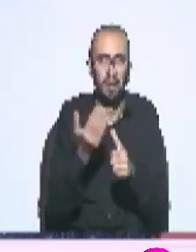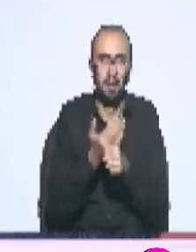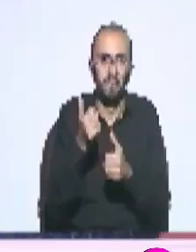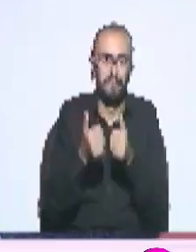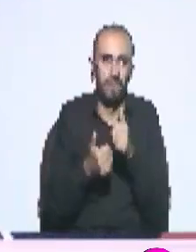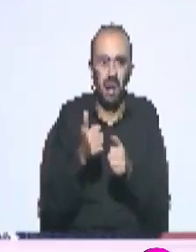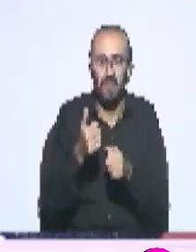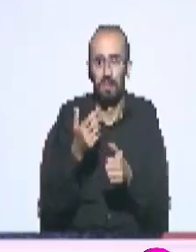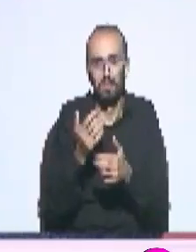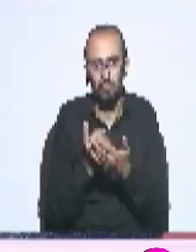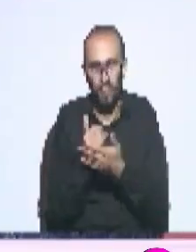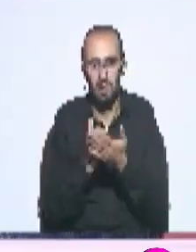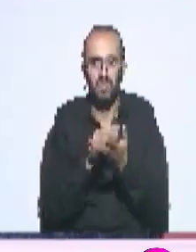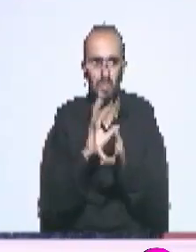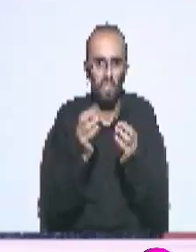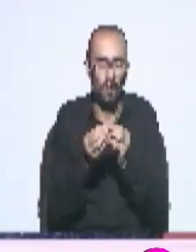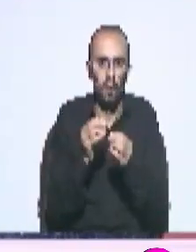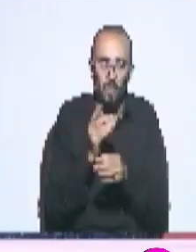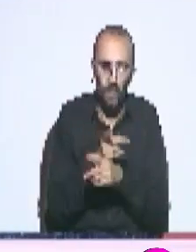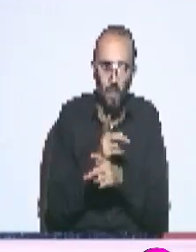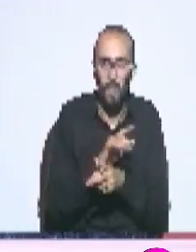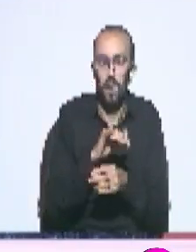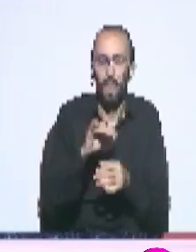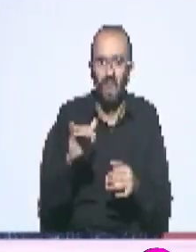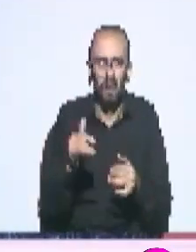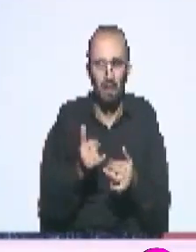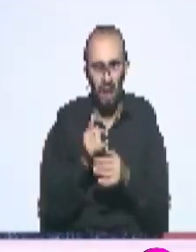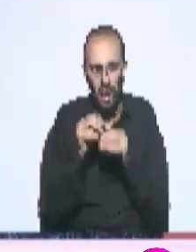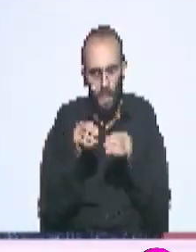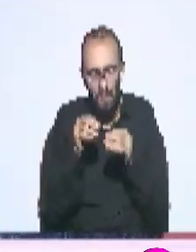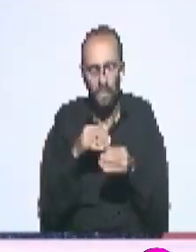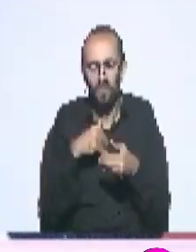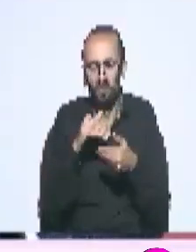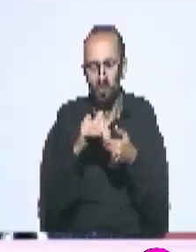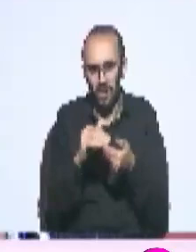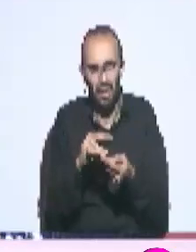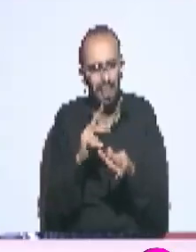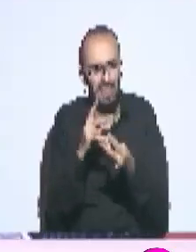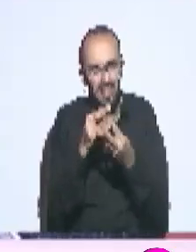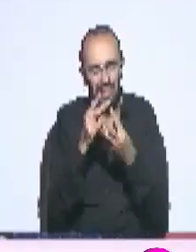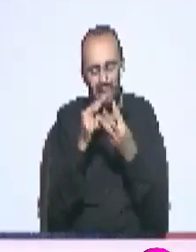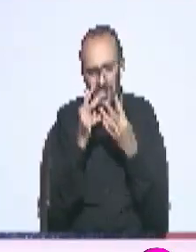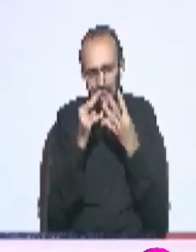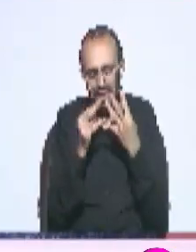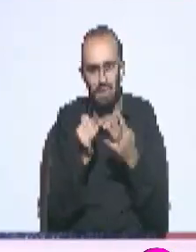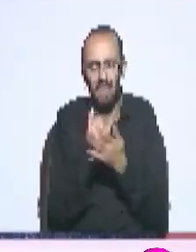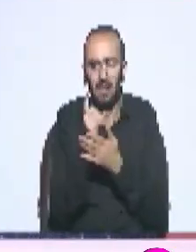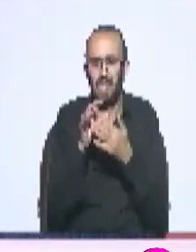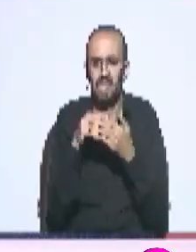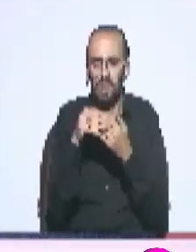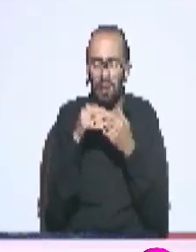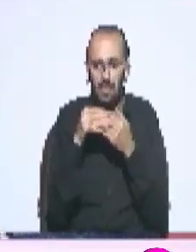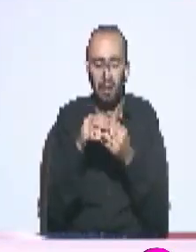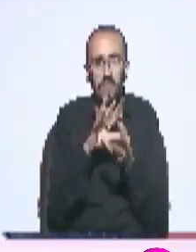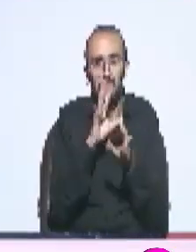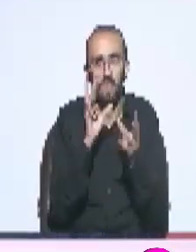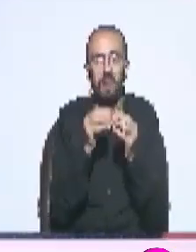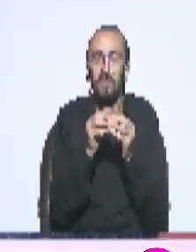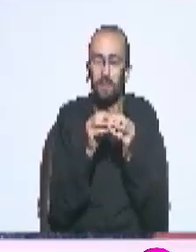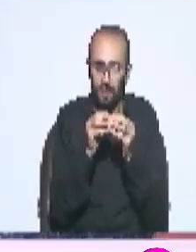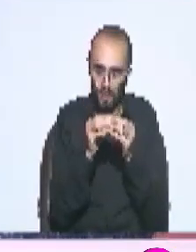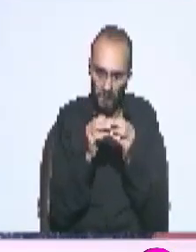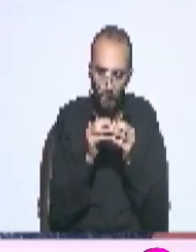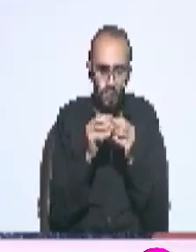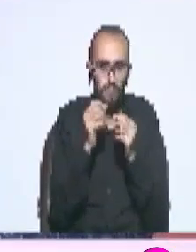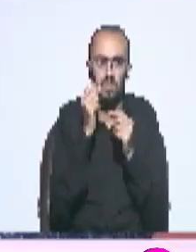بسبب مذاكره بسبب دروس ولادي بسبب ان انا بساعدهم بسبب ان انا بودي وبجيب من المدرسه كل دي احنا حاجات